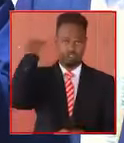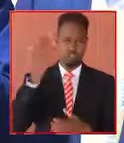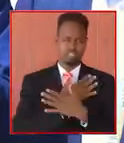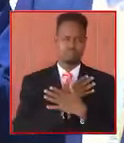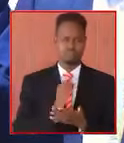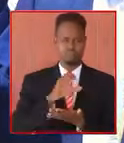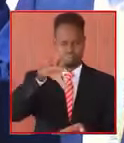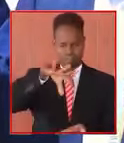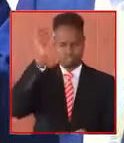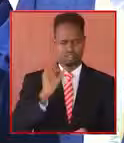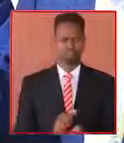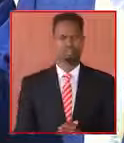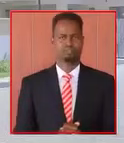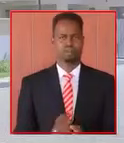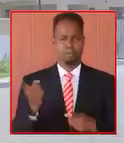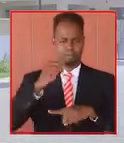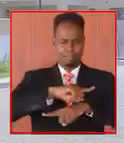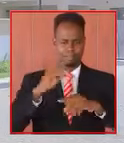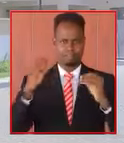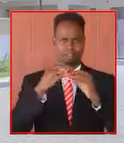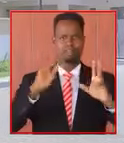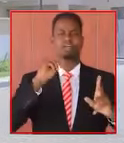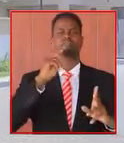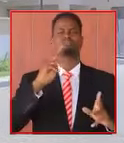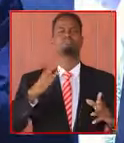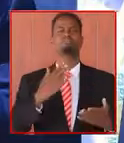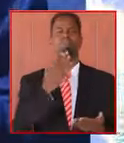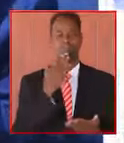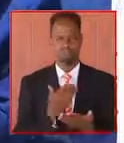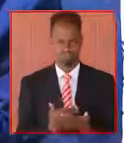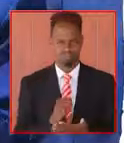أدوان مفلح صلينا قولتنا معضوه أهلي أهدو معتدين والسلام عليكم ورحمة الله وبركاته.